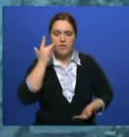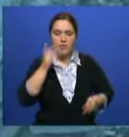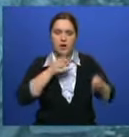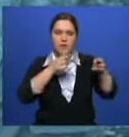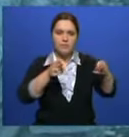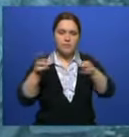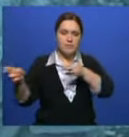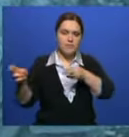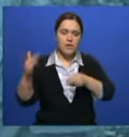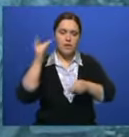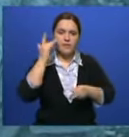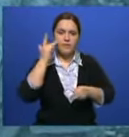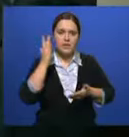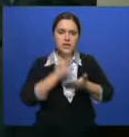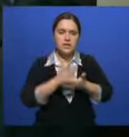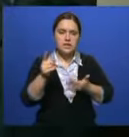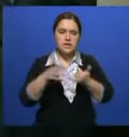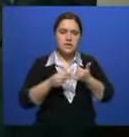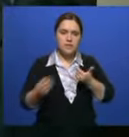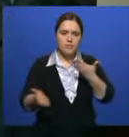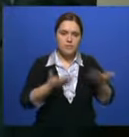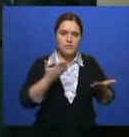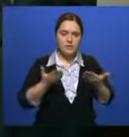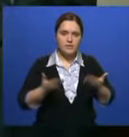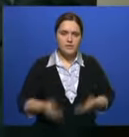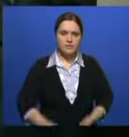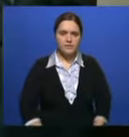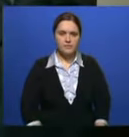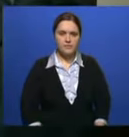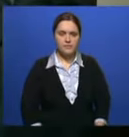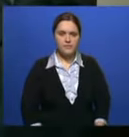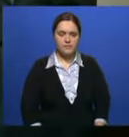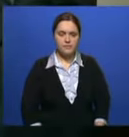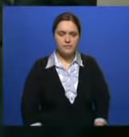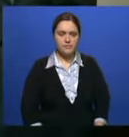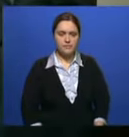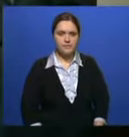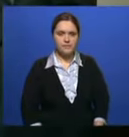выезжает в археологические экспедиции. Руслан Шакабаев, Анатолий Чернов, «Семей».